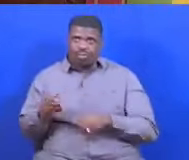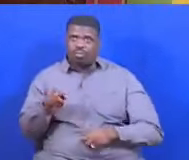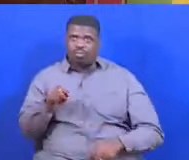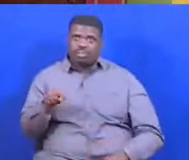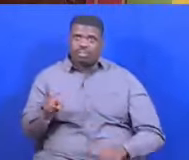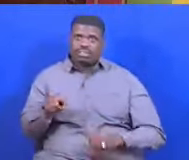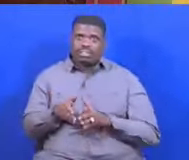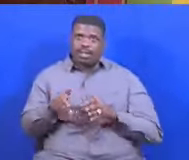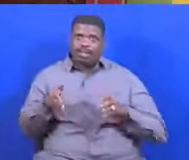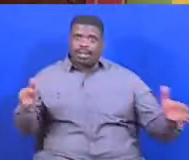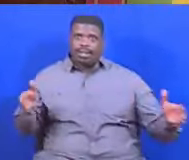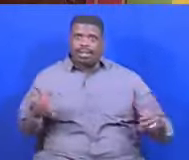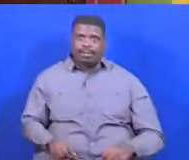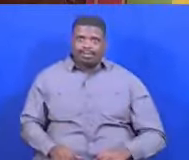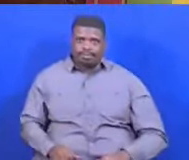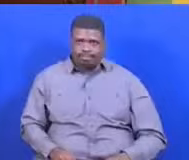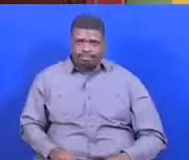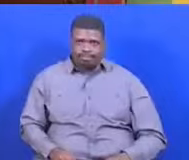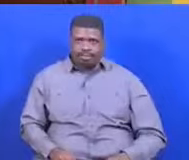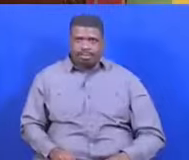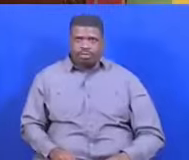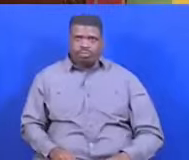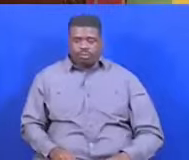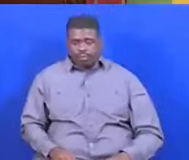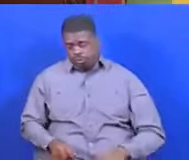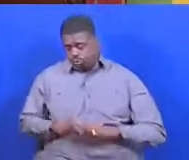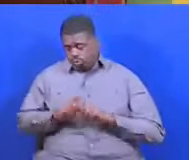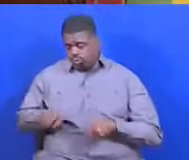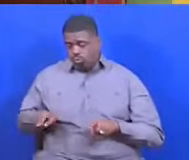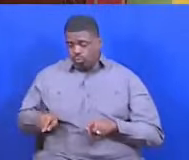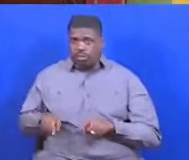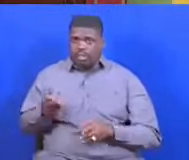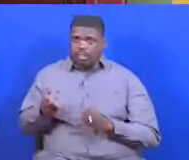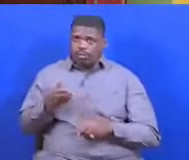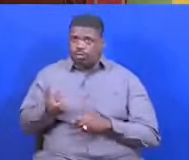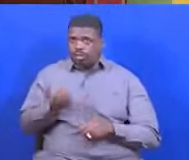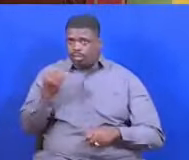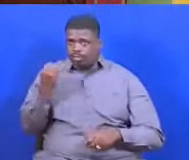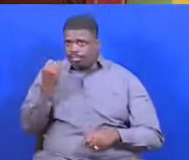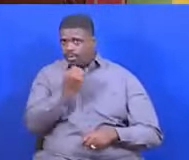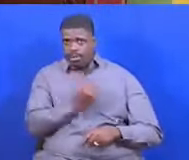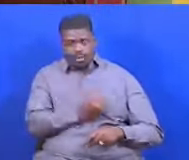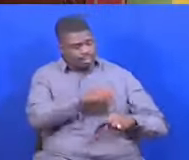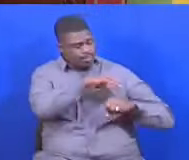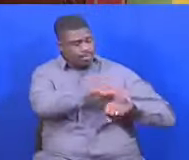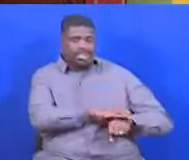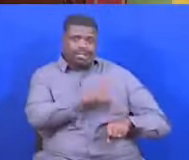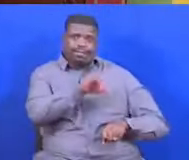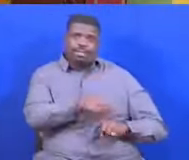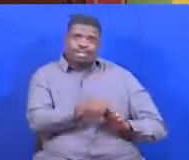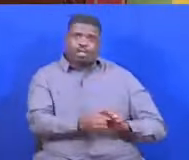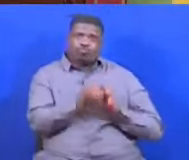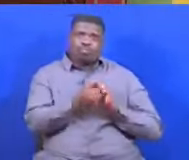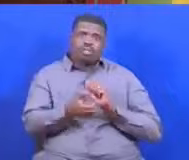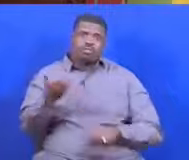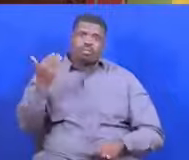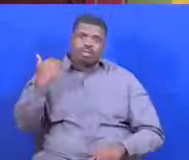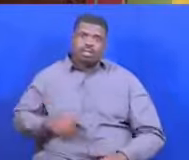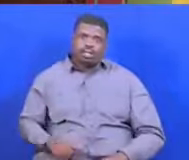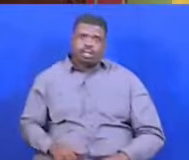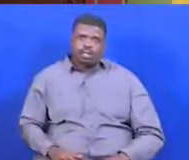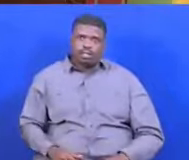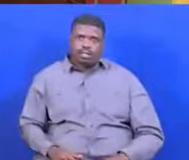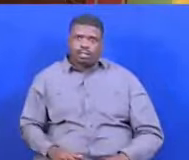Kiwango hiki ni kikubwa sana ukilinganisha na kiwango cha madawa ya kulevya kilichokamatwa kwa miaka 11